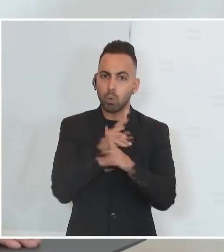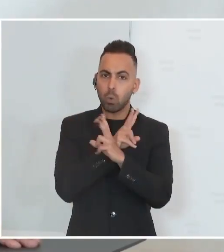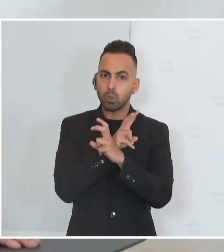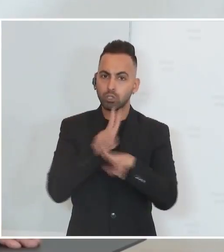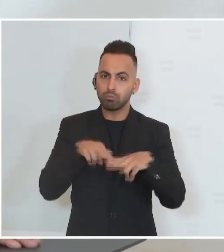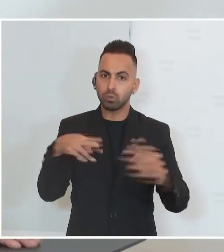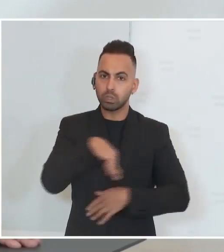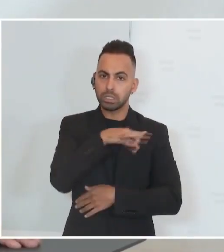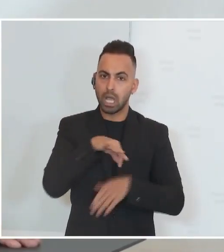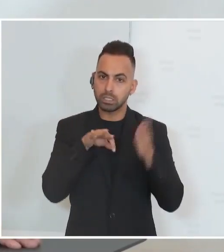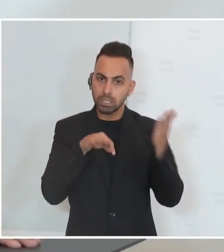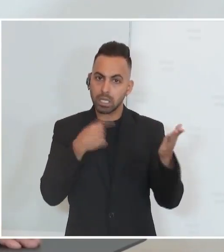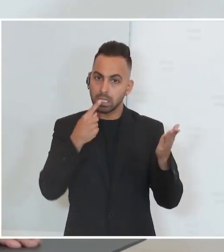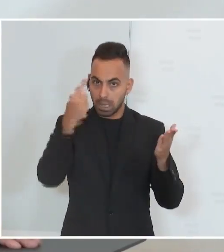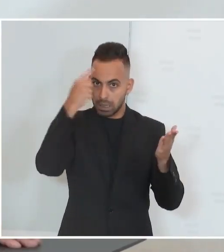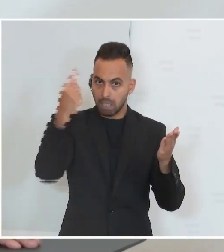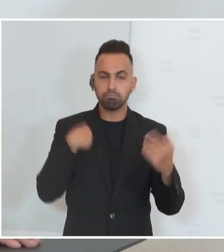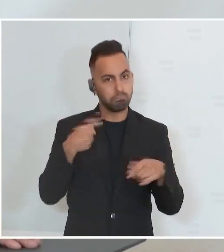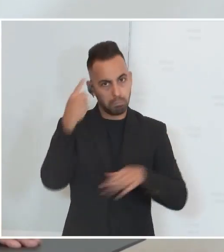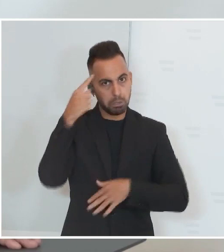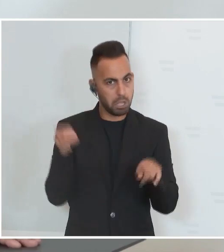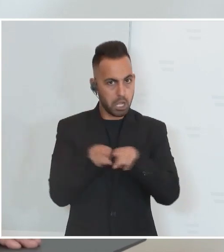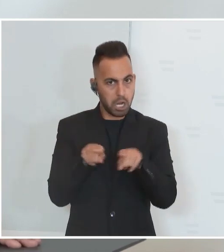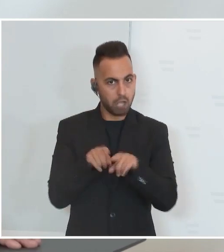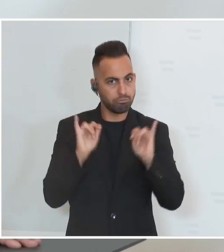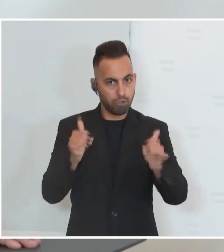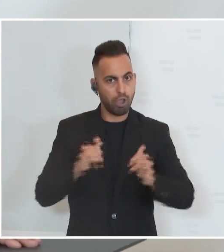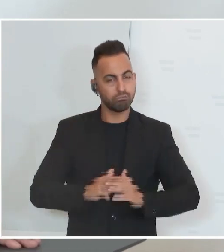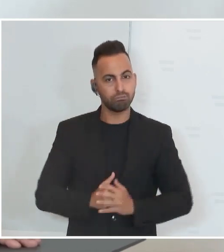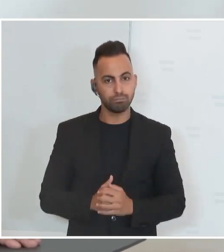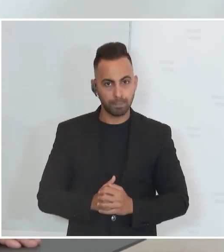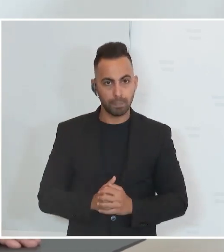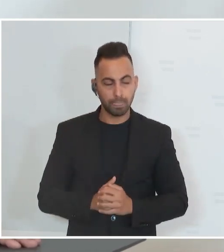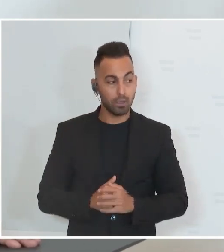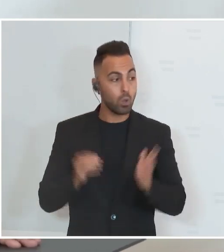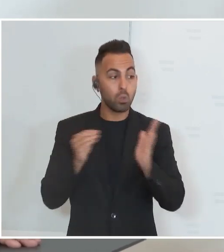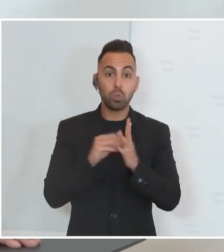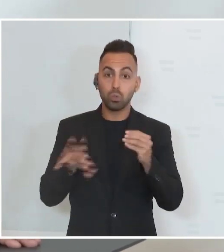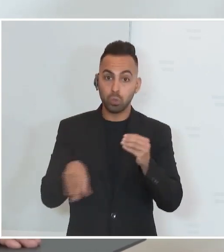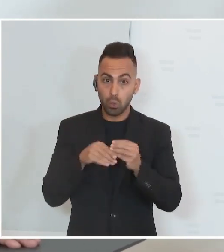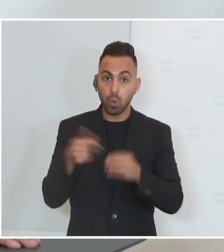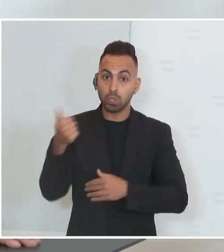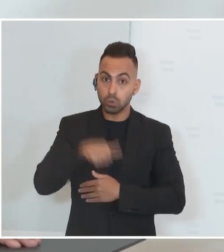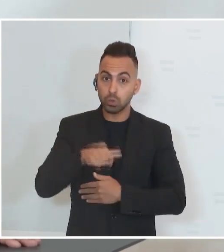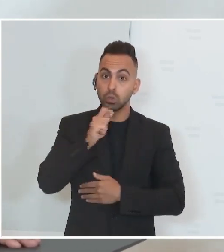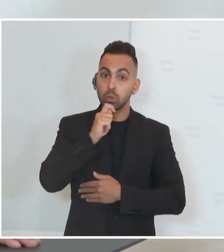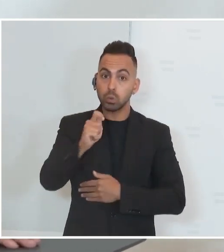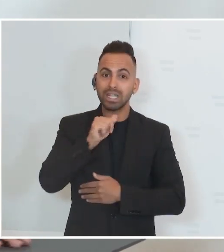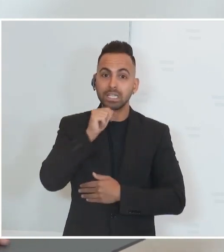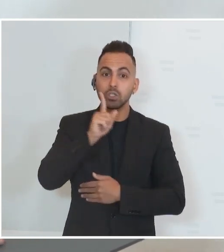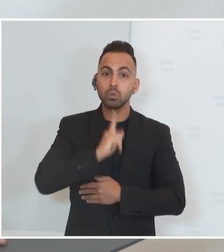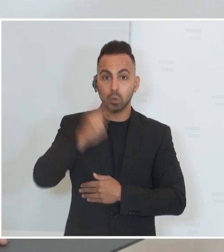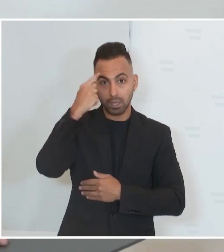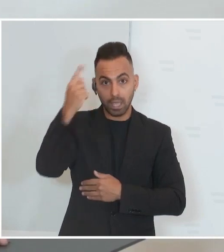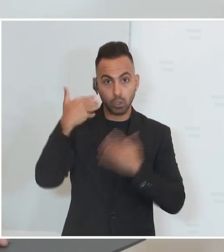aki szavai szerint nem ravaszkodik és nem kerülgeti a forró kását, hanem nagyon világos, direkt álláspontja